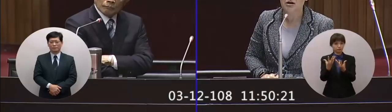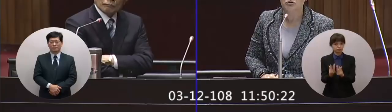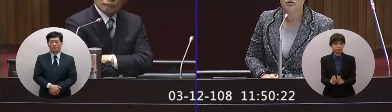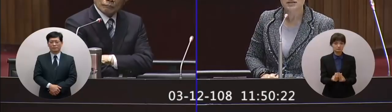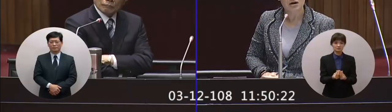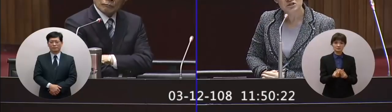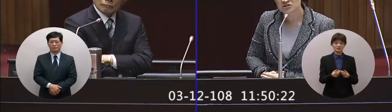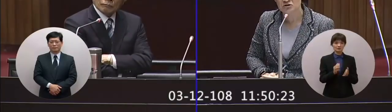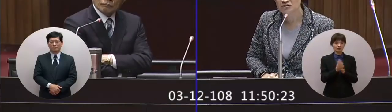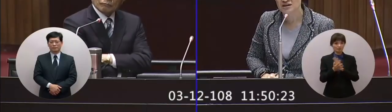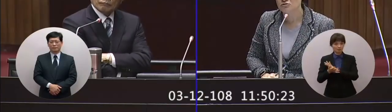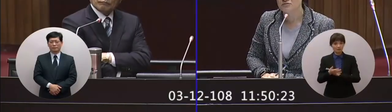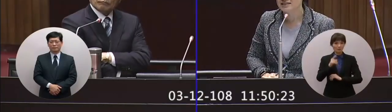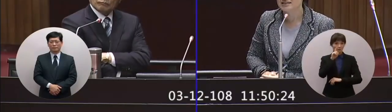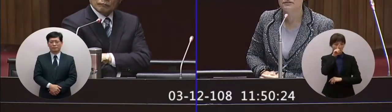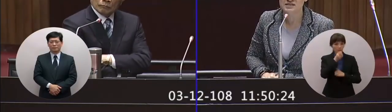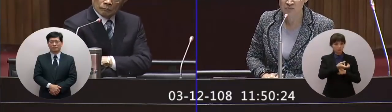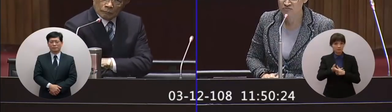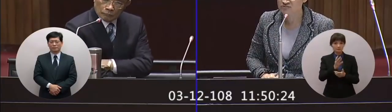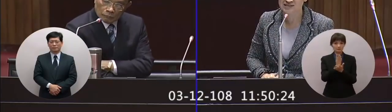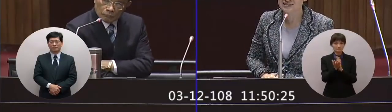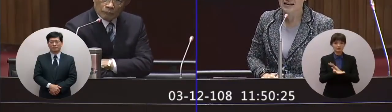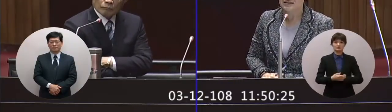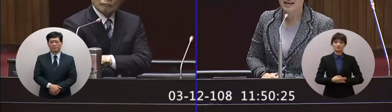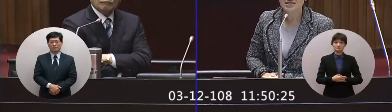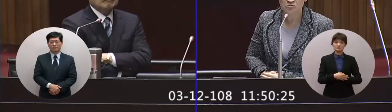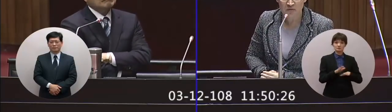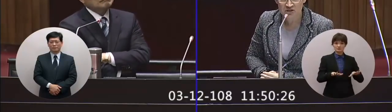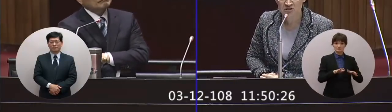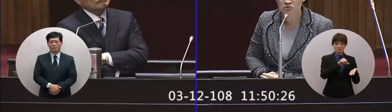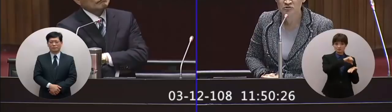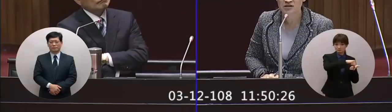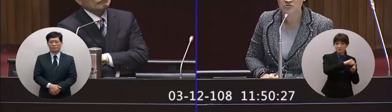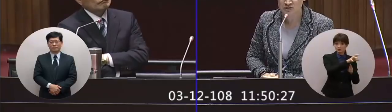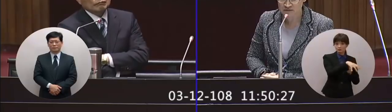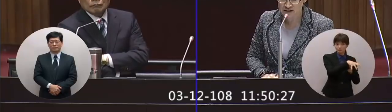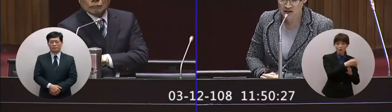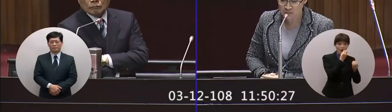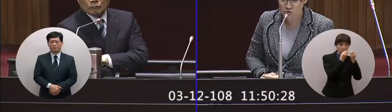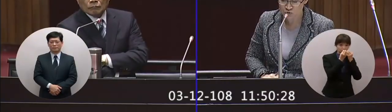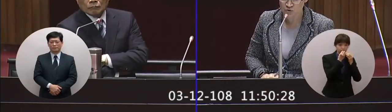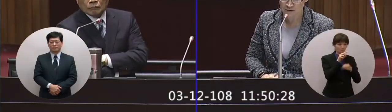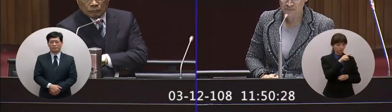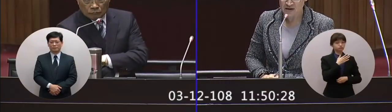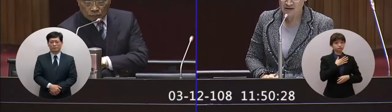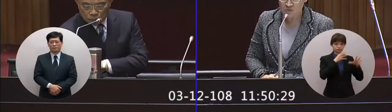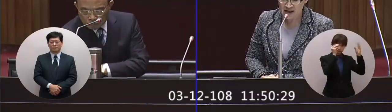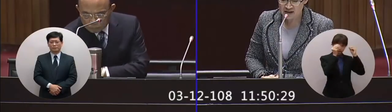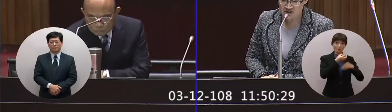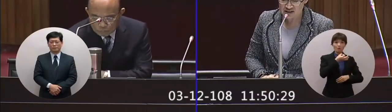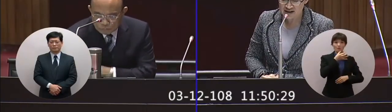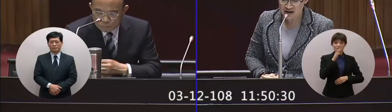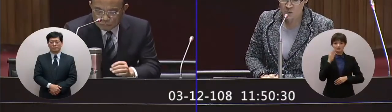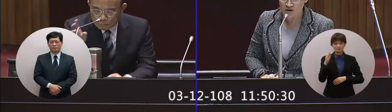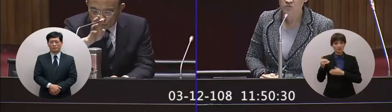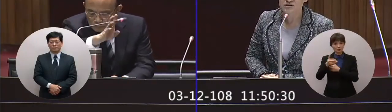食鱼教育。像我们食农教育已经非常普及，但是我们食鱼教育是非常不足的。另外